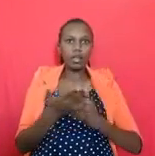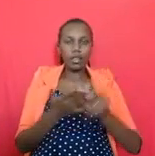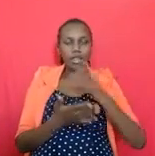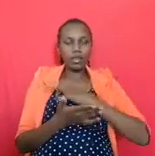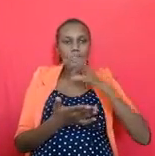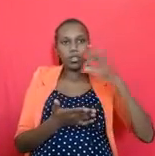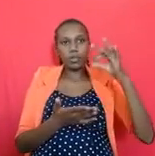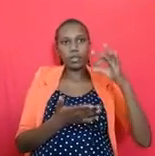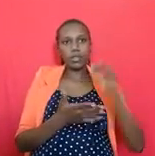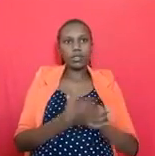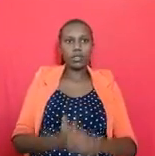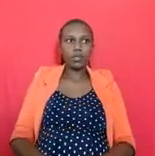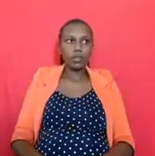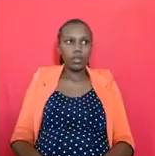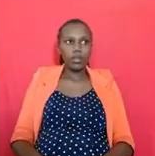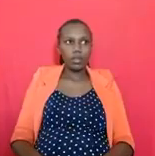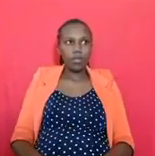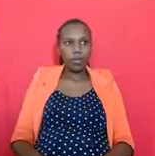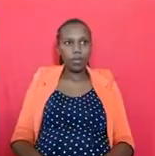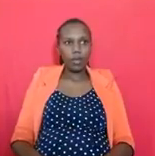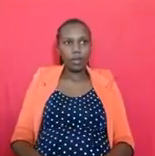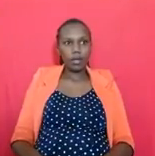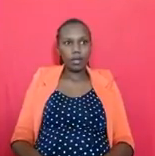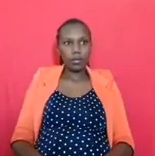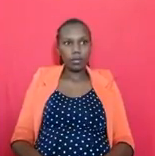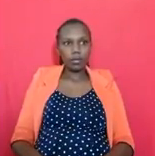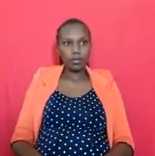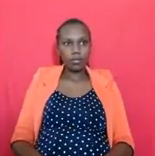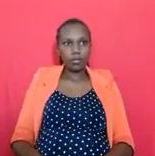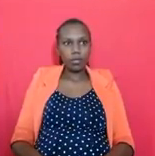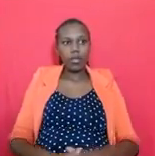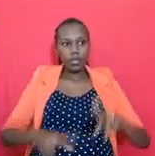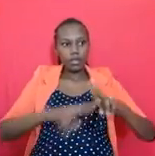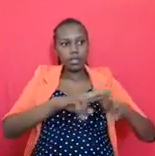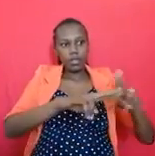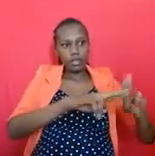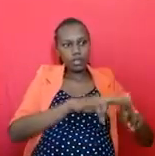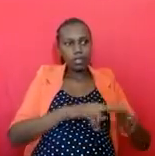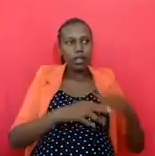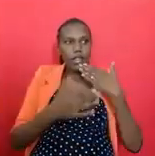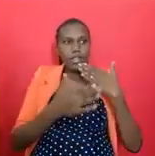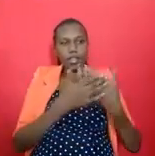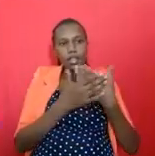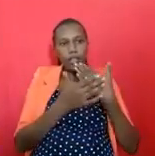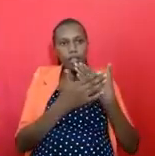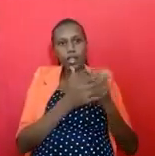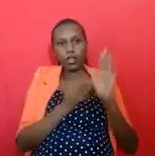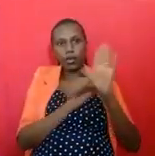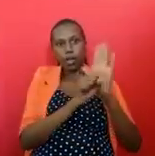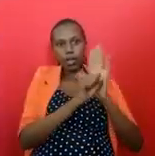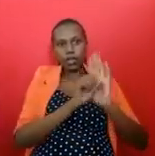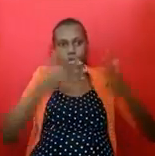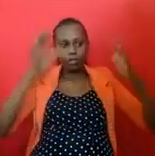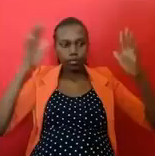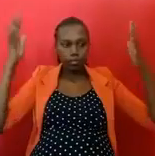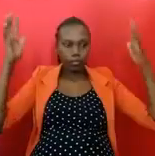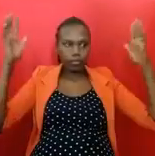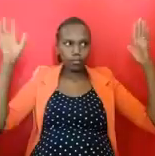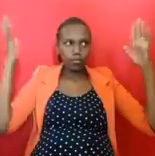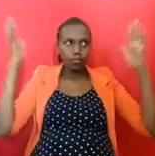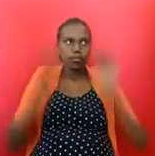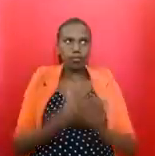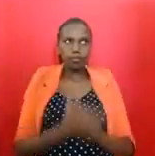ona muriu, ona roho mudheru. Ikarai the adhuri. Thank you so very much.